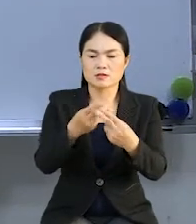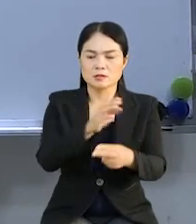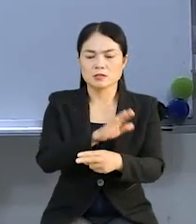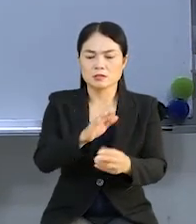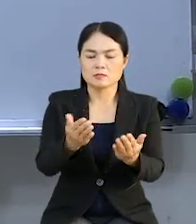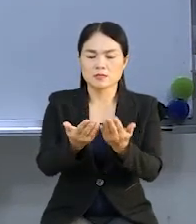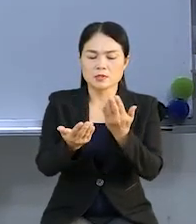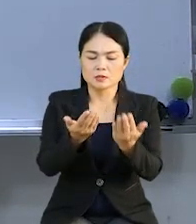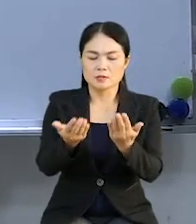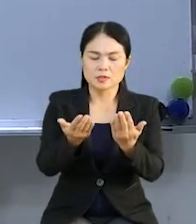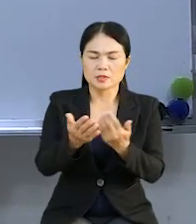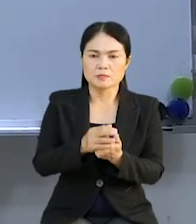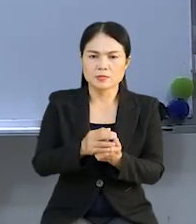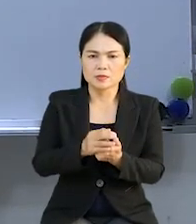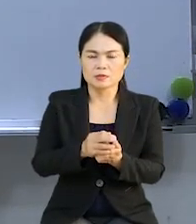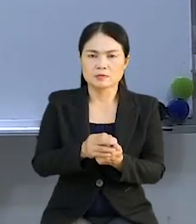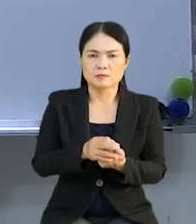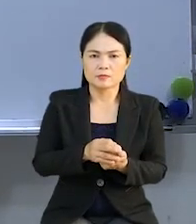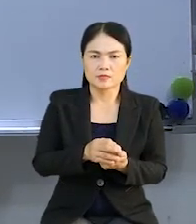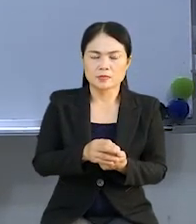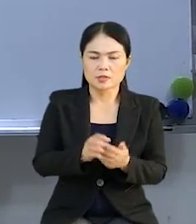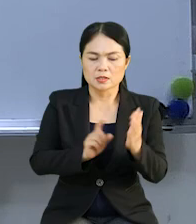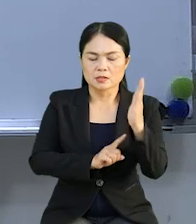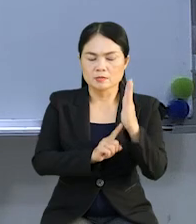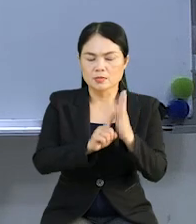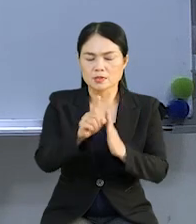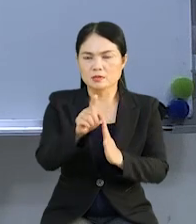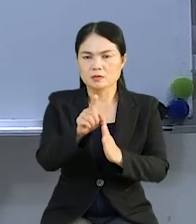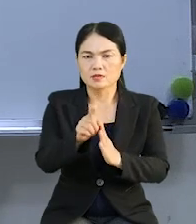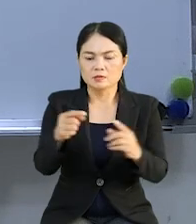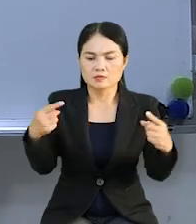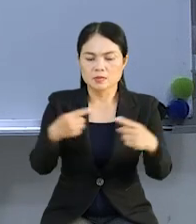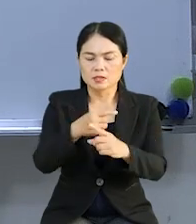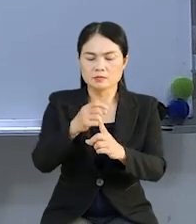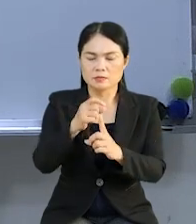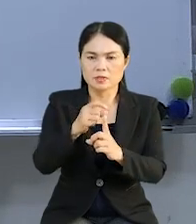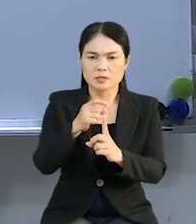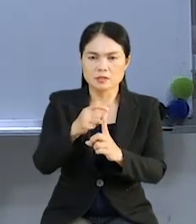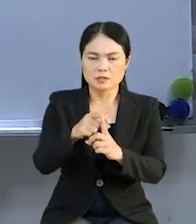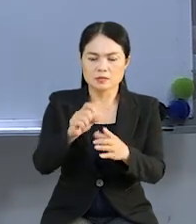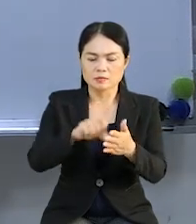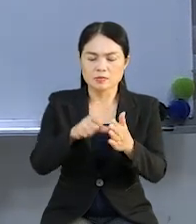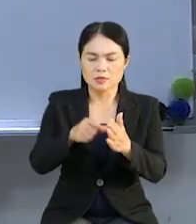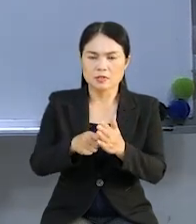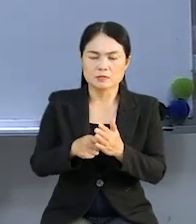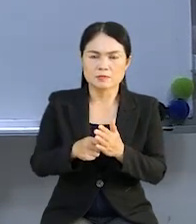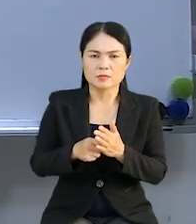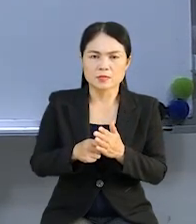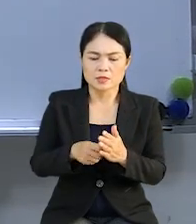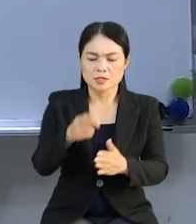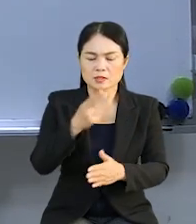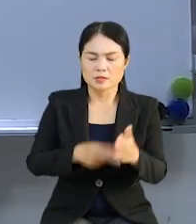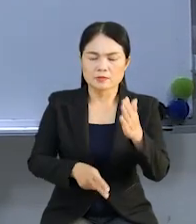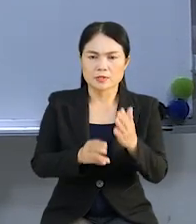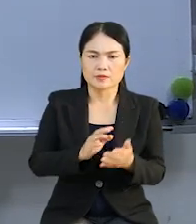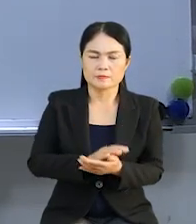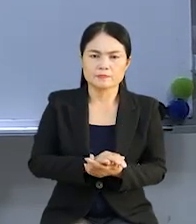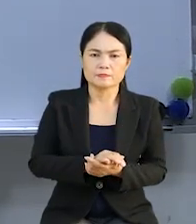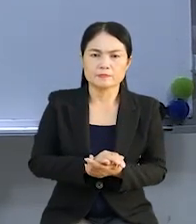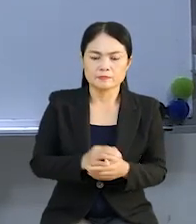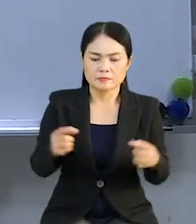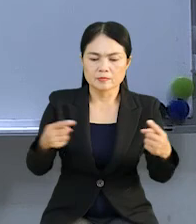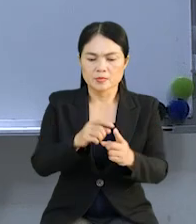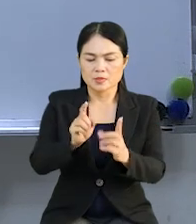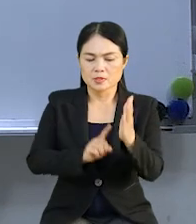นตีมตัวเมื่อนะคนนะตาริจำรานตาตัวนังริจำรานมีในท่าท่าไว้คนตั